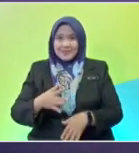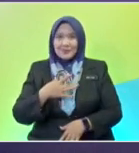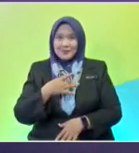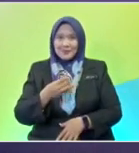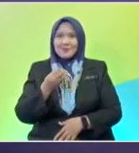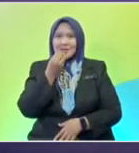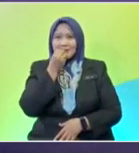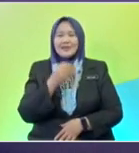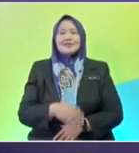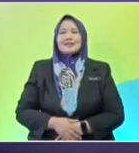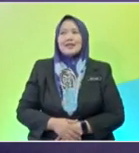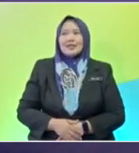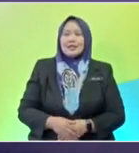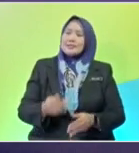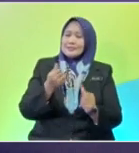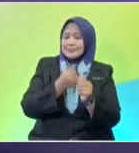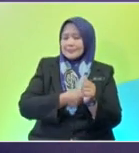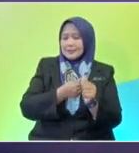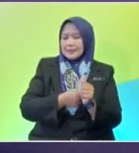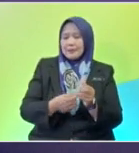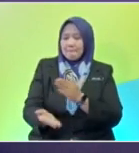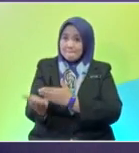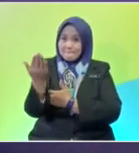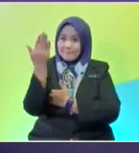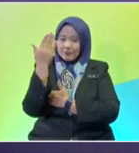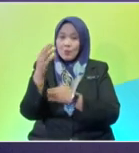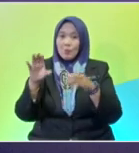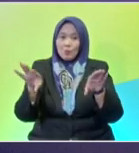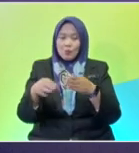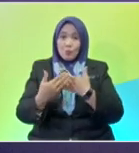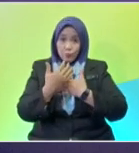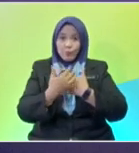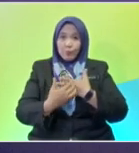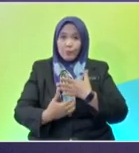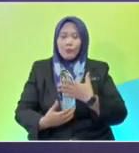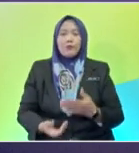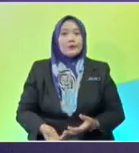setiap pagi dia buat Sandwich ke atau mau roti bakar